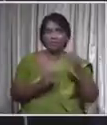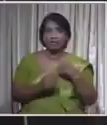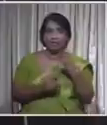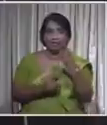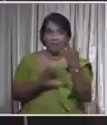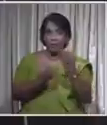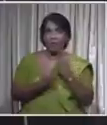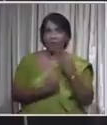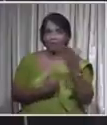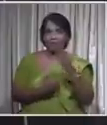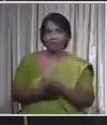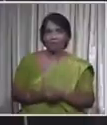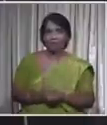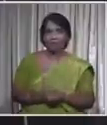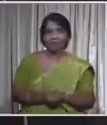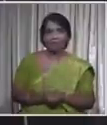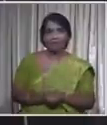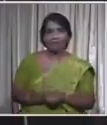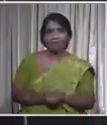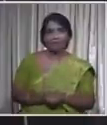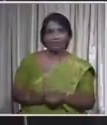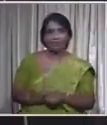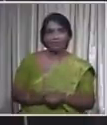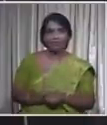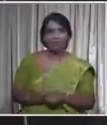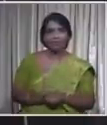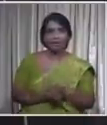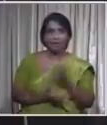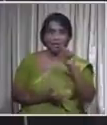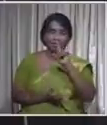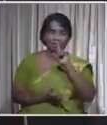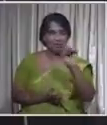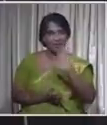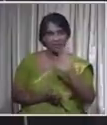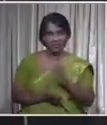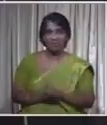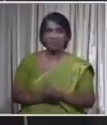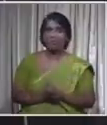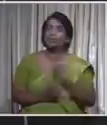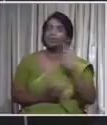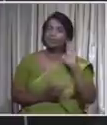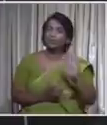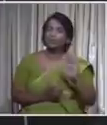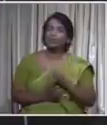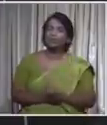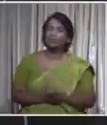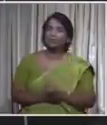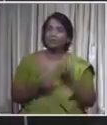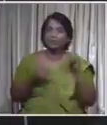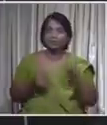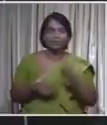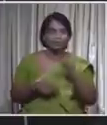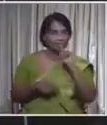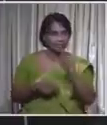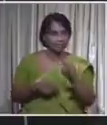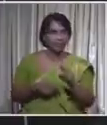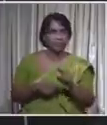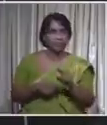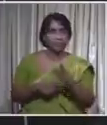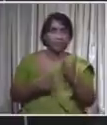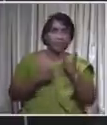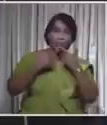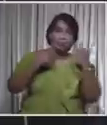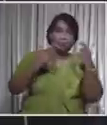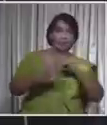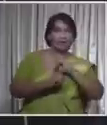ගුලන් හරිද ඒකින්ද නම් කියන්න එපා නමුත් දැන් ඒකනේ කියන්නේ බ්ලොක්කෝ වගේ කෑ